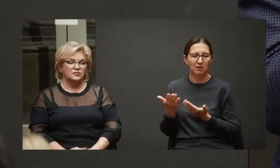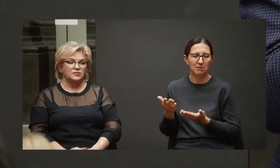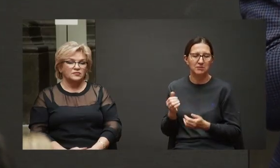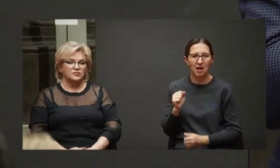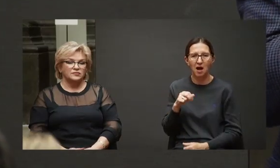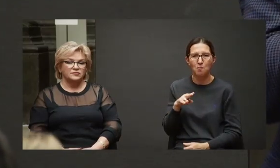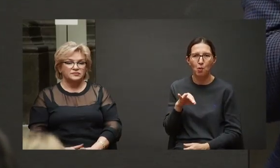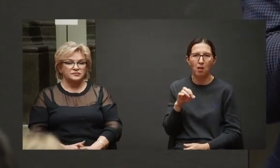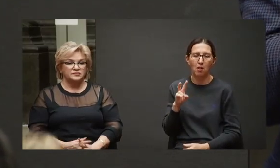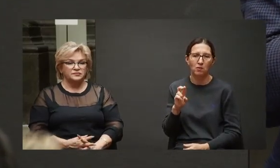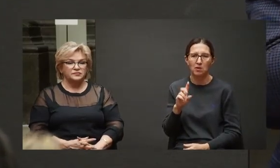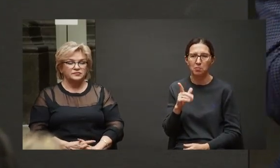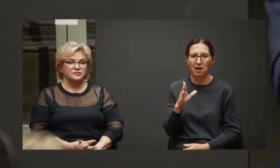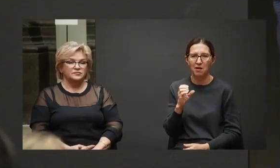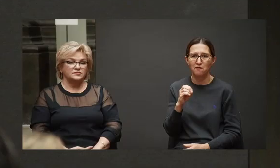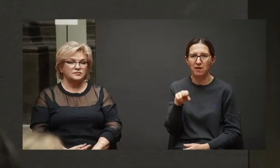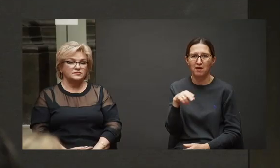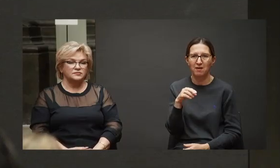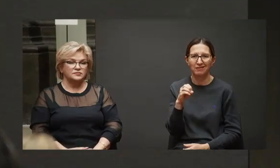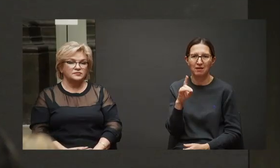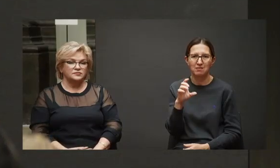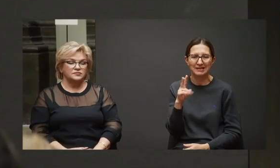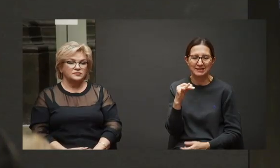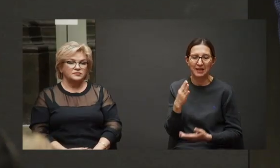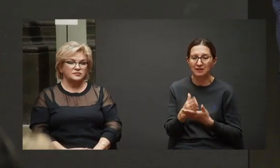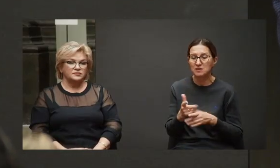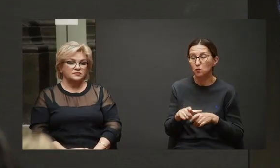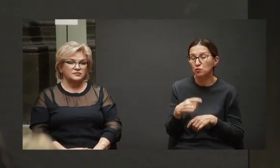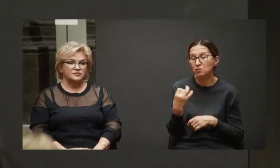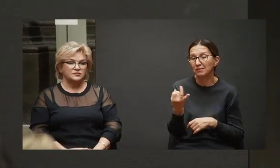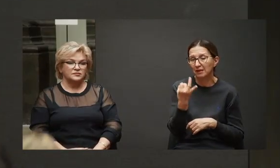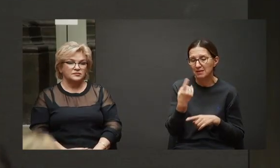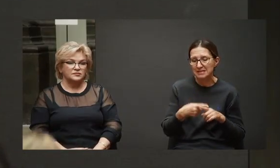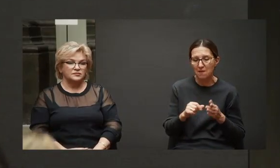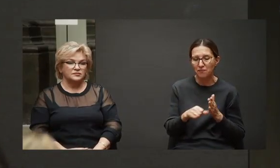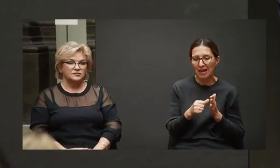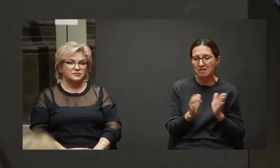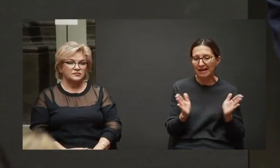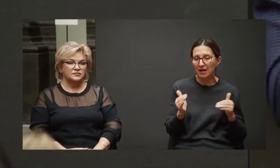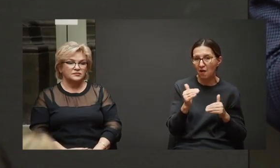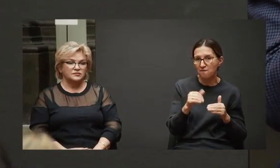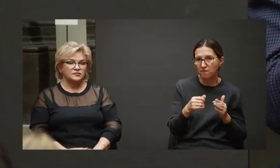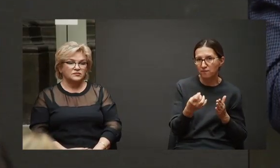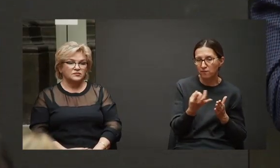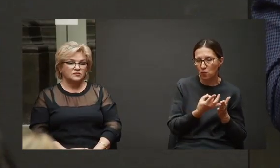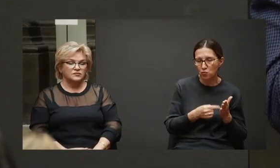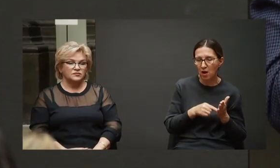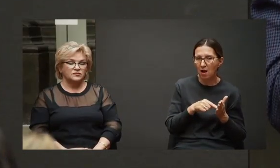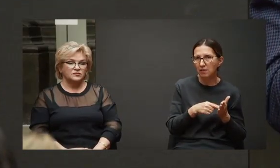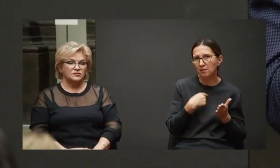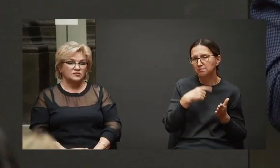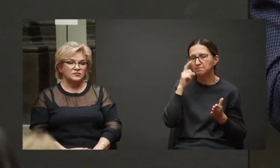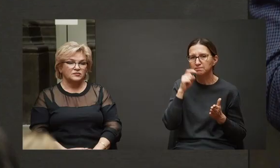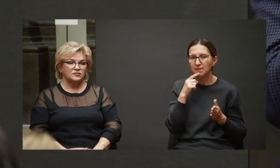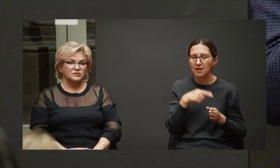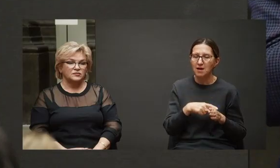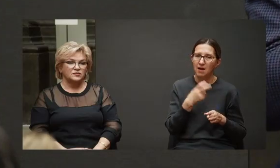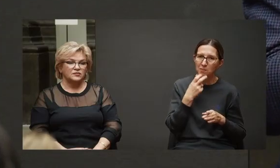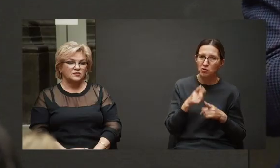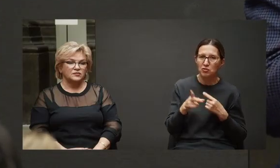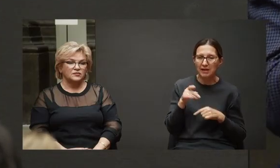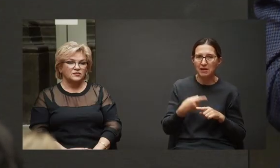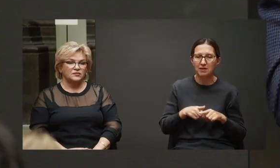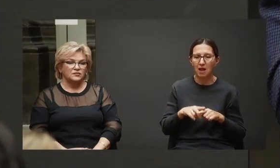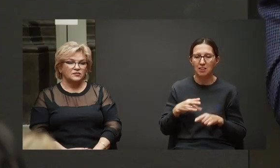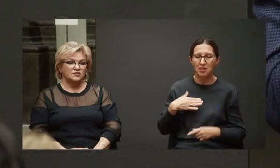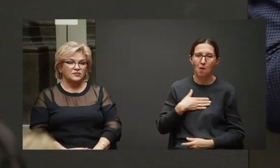Аполлоном. А есть еще очень смешная гравюра, которую я не понимаю, она комична или нет, потому что Наполеон Бонапарт вывез